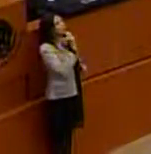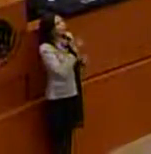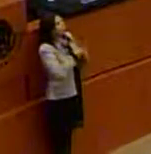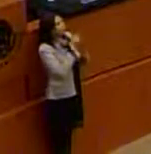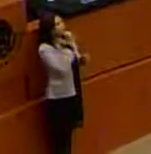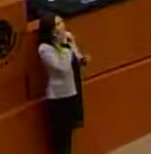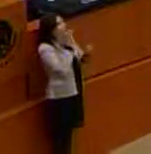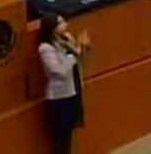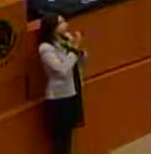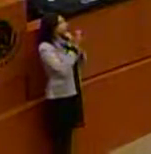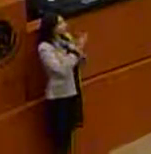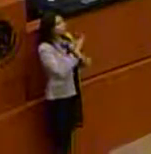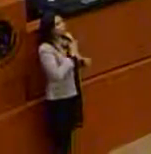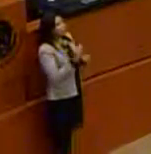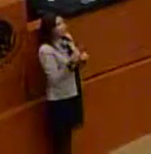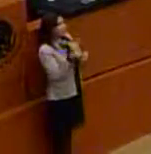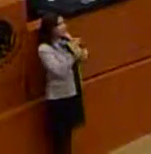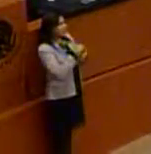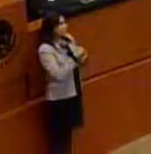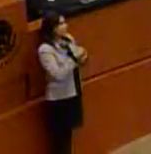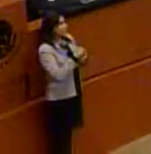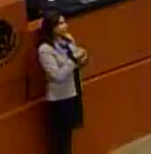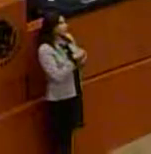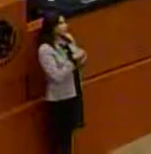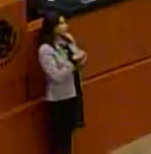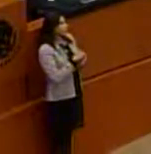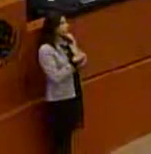possible d'introduire un délai de carence dans l'octroi de